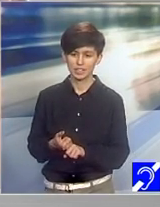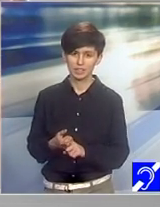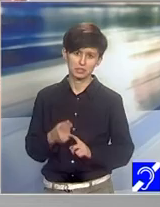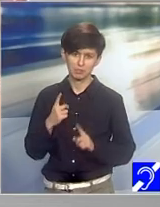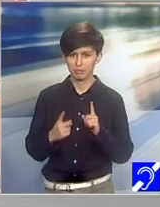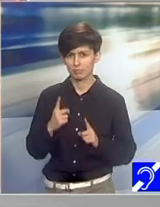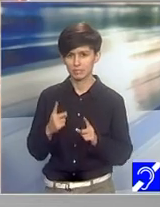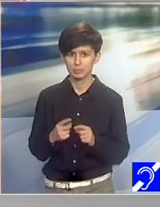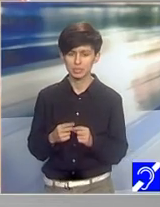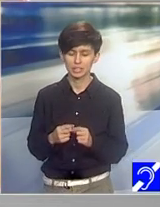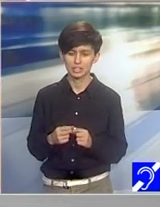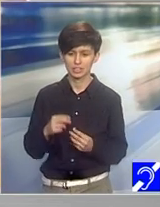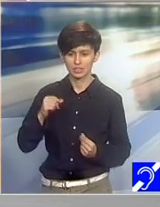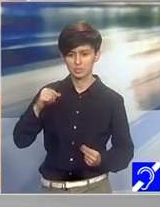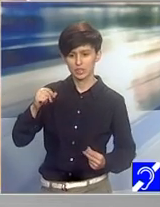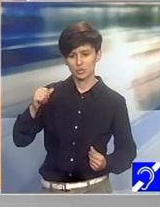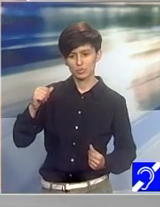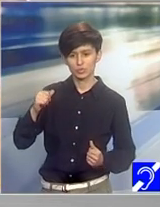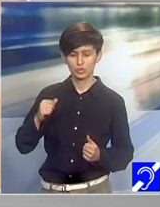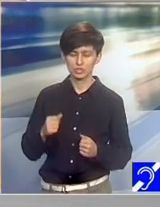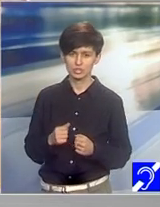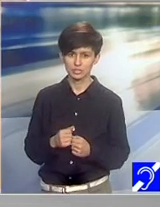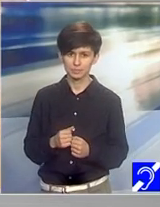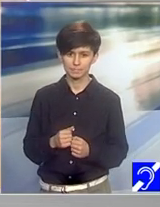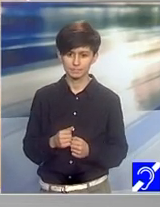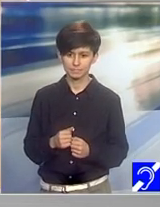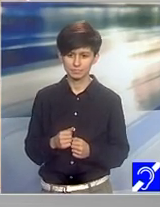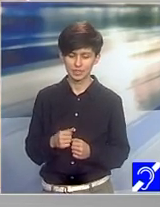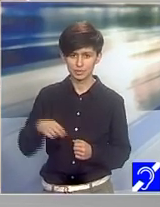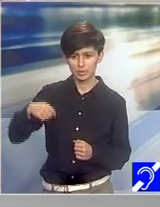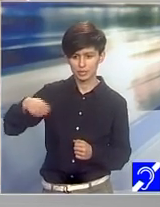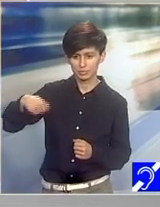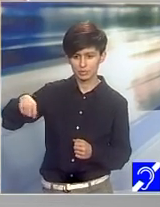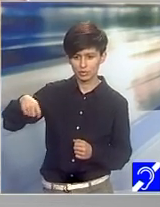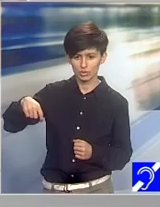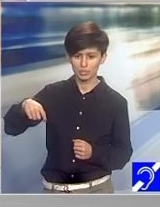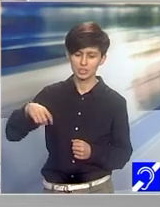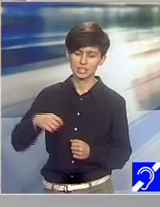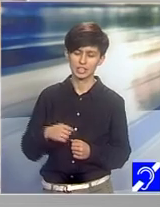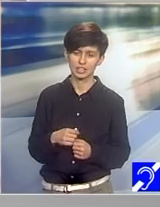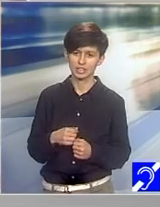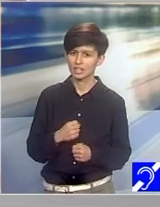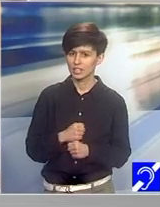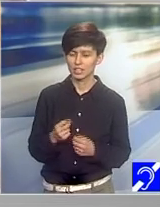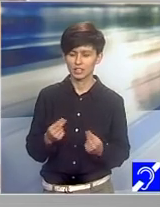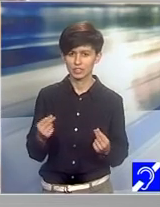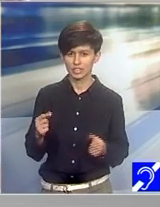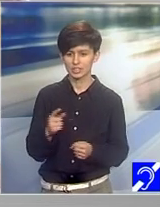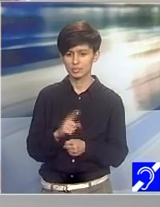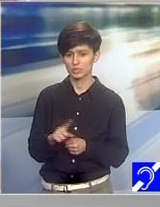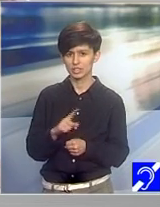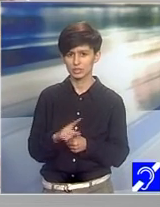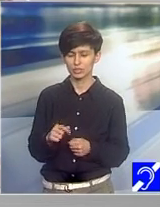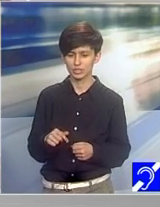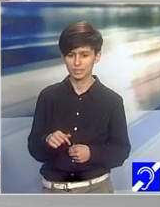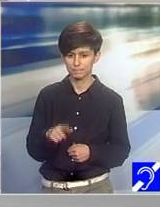depinde, despre un fus cu zurgalău, despre o ciuaie, un clopot... foarte multe lucruri. Și astea le spuneți dumneavoastră